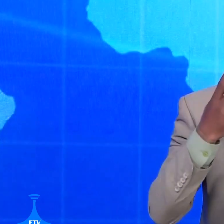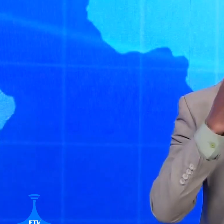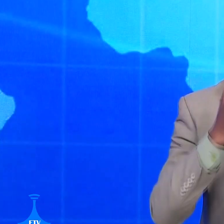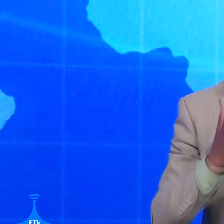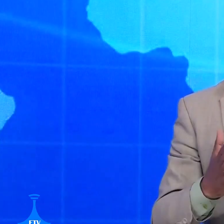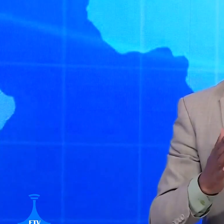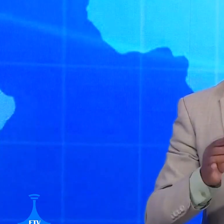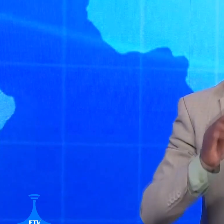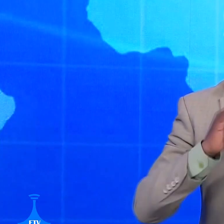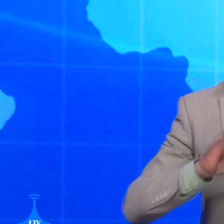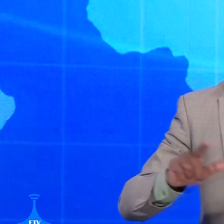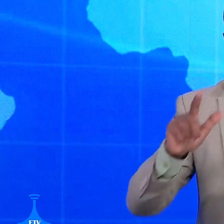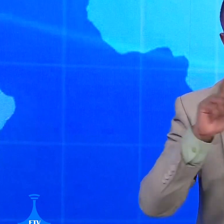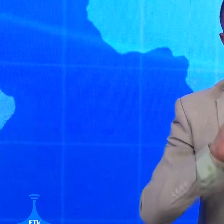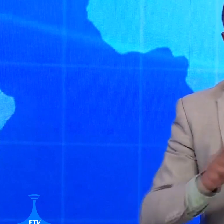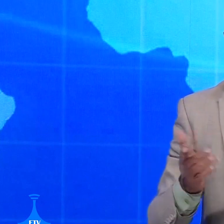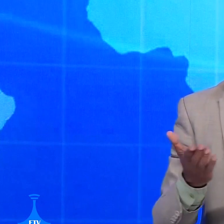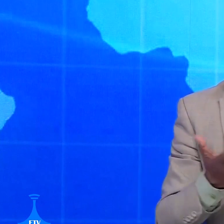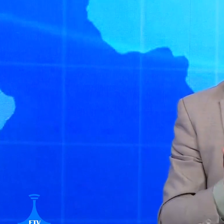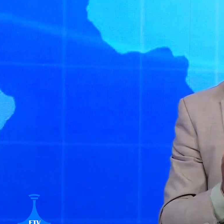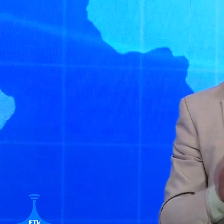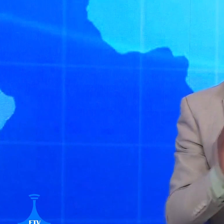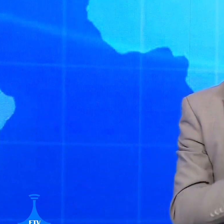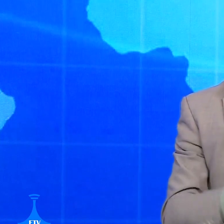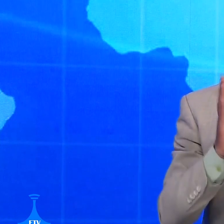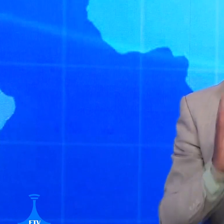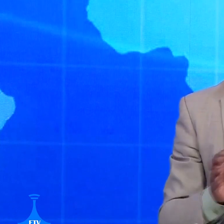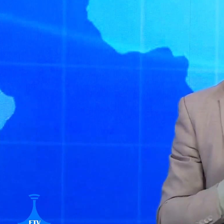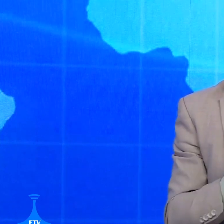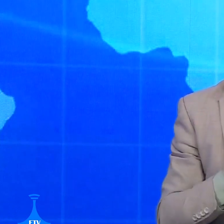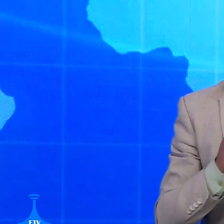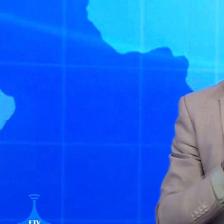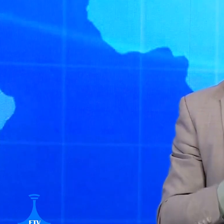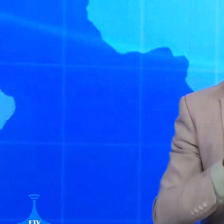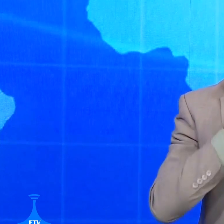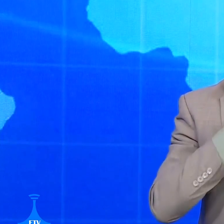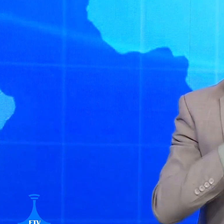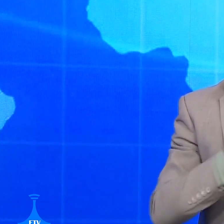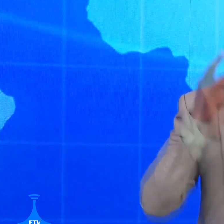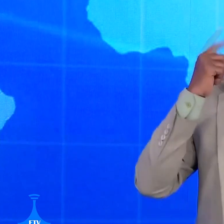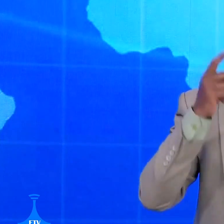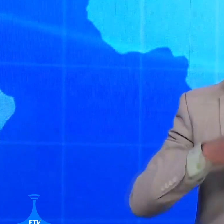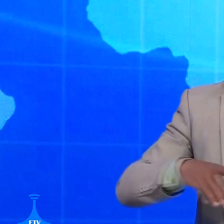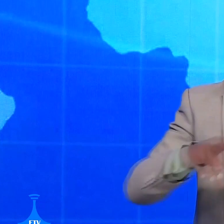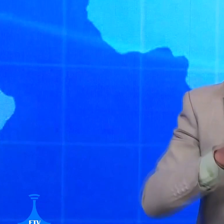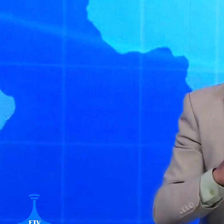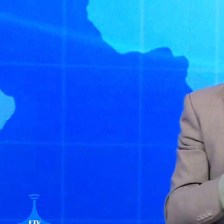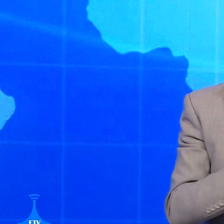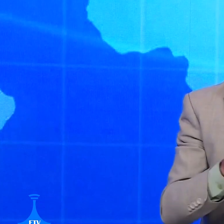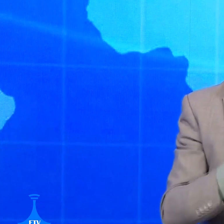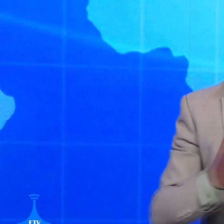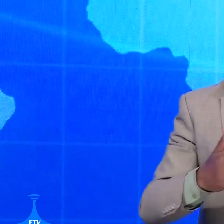ጤና ይስጥልኝ ተመልካቾቻችን፣ ዜና በምልክት ቋንቋ ቀርባለሁ። ሀገራዊ ምክክር ኮሚሽን በአማራና በትግራይ